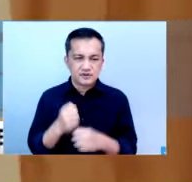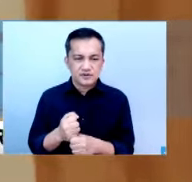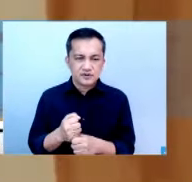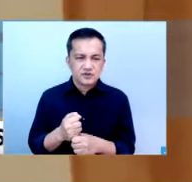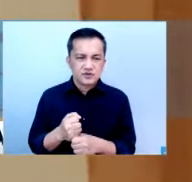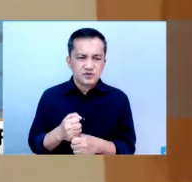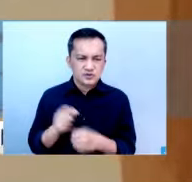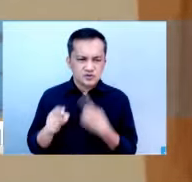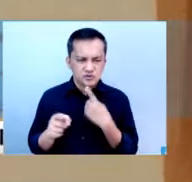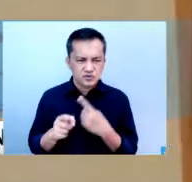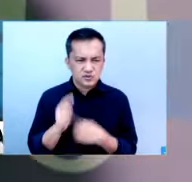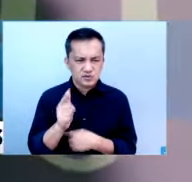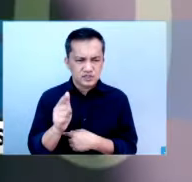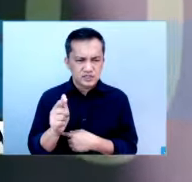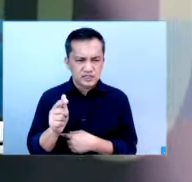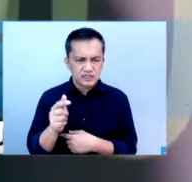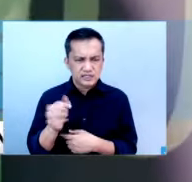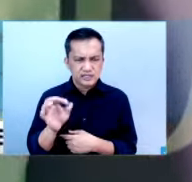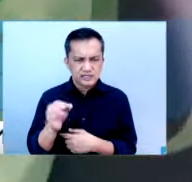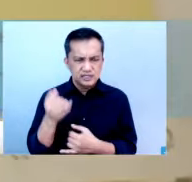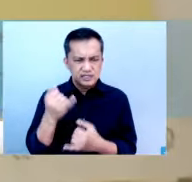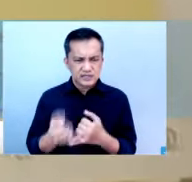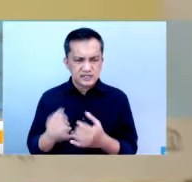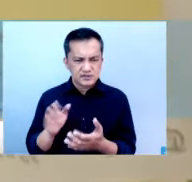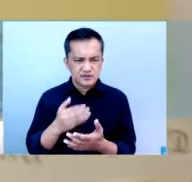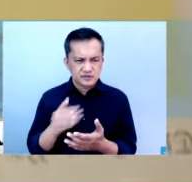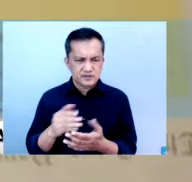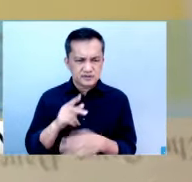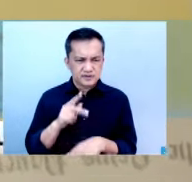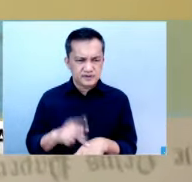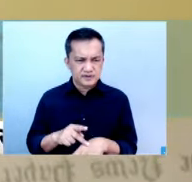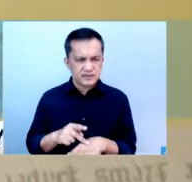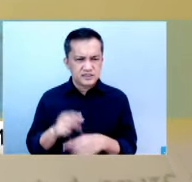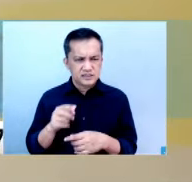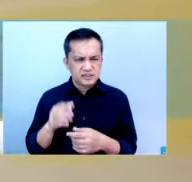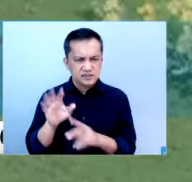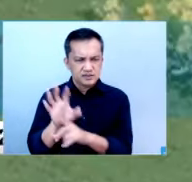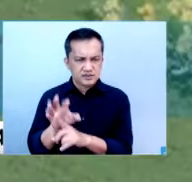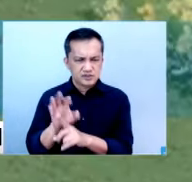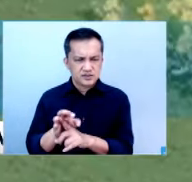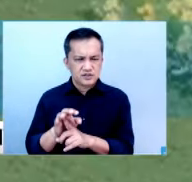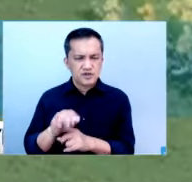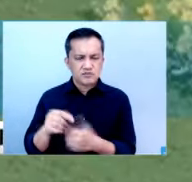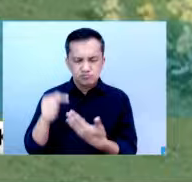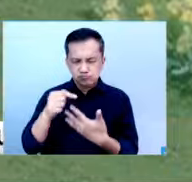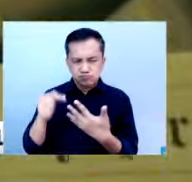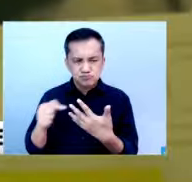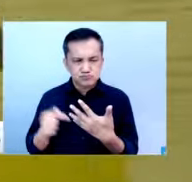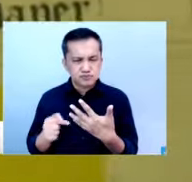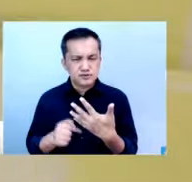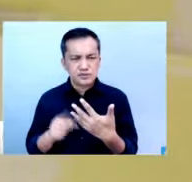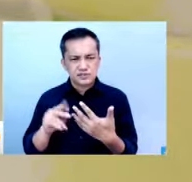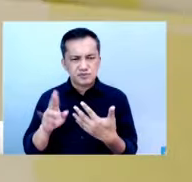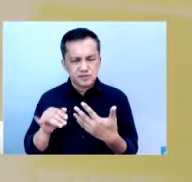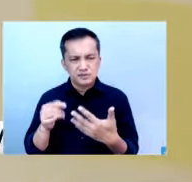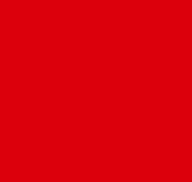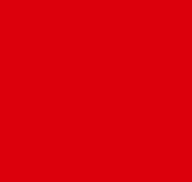huling nag-concert si IU sa Pilipinas. Kilala siya sa mga kantang Good Day, Bibi, Celebrity at marami pang